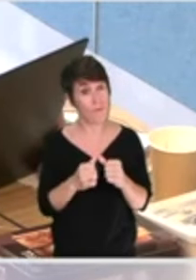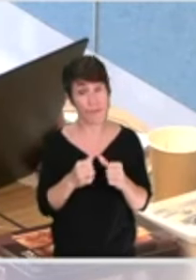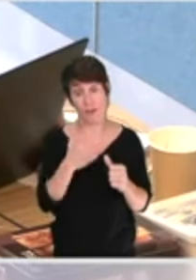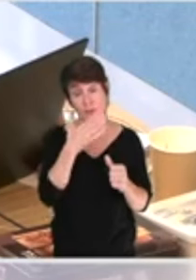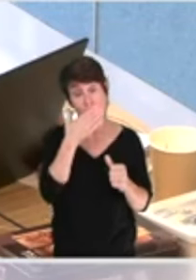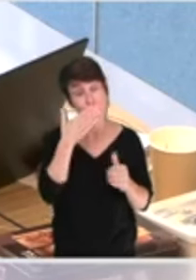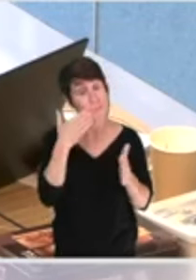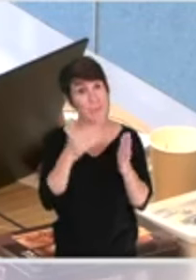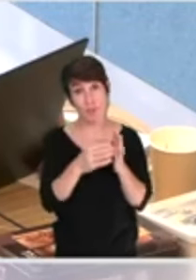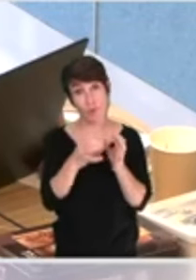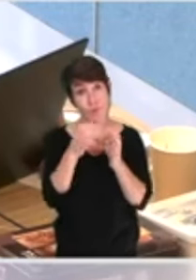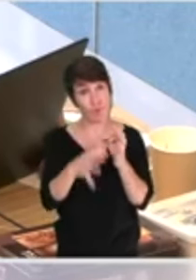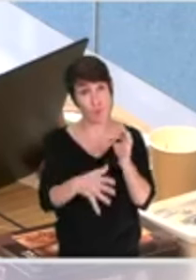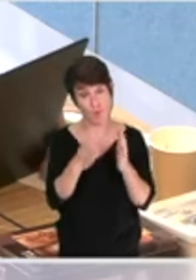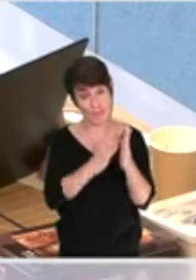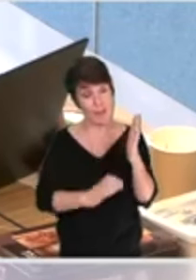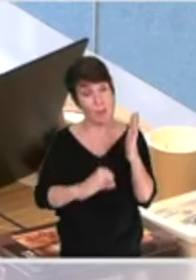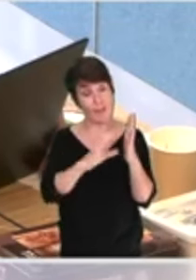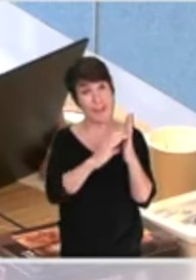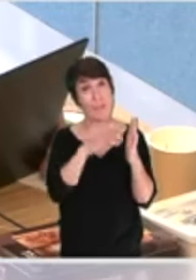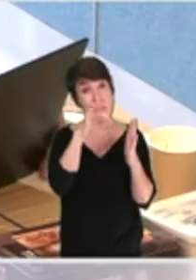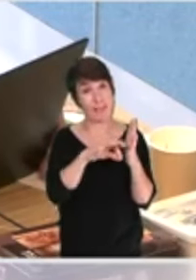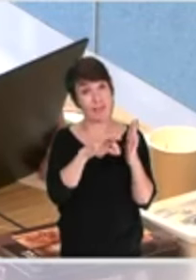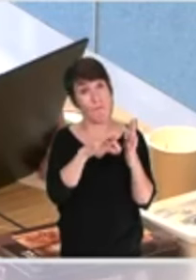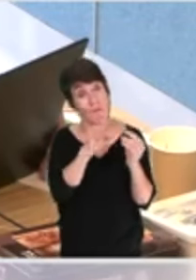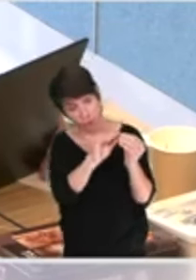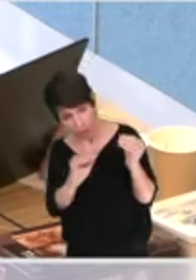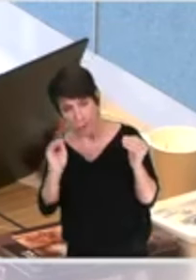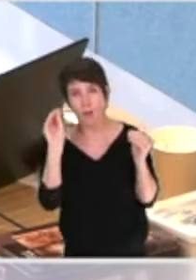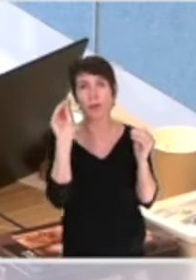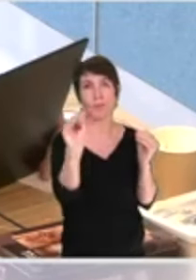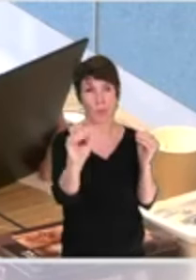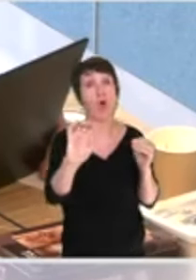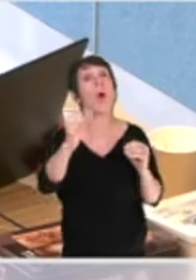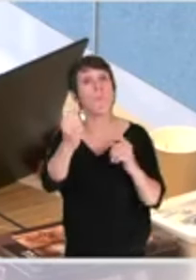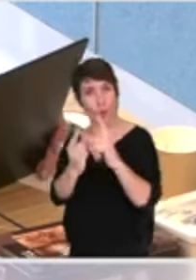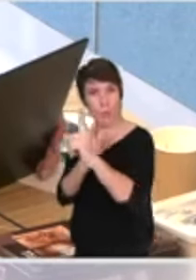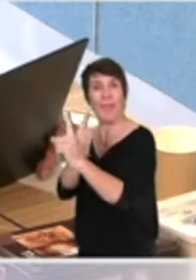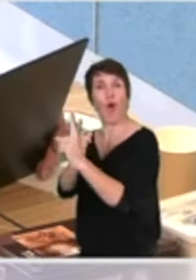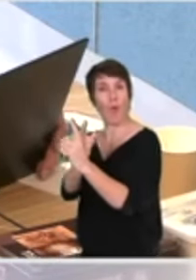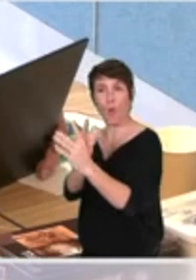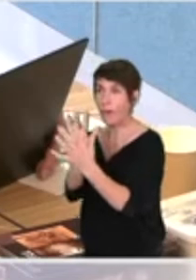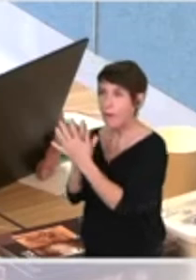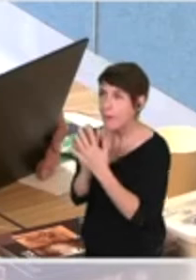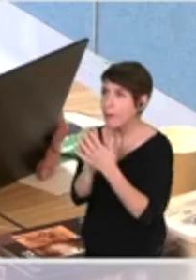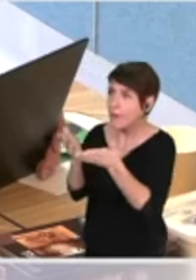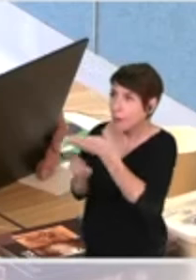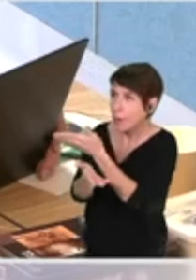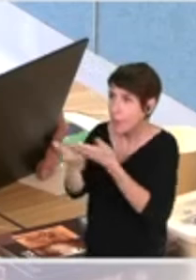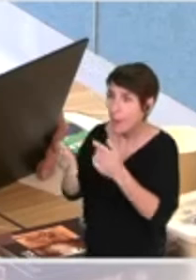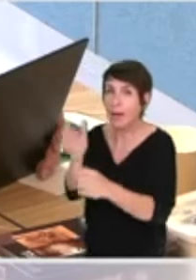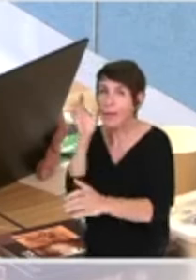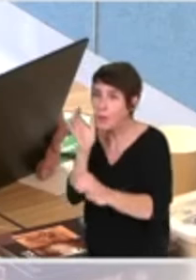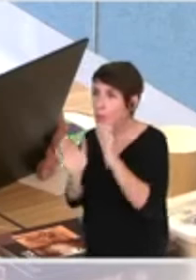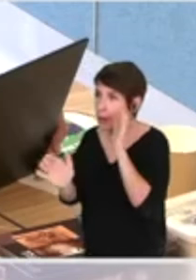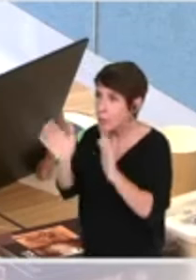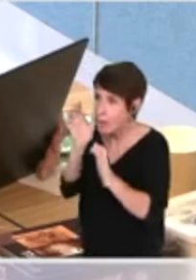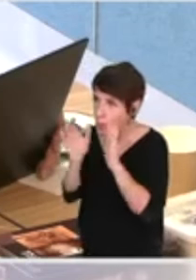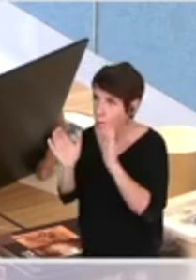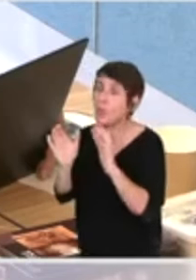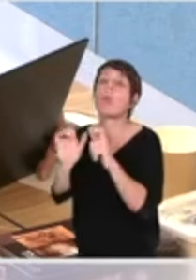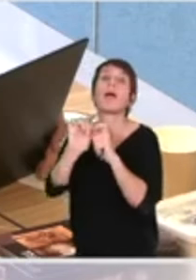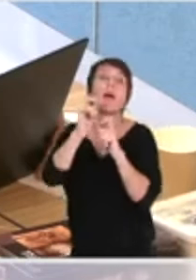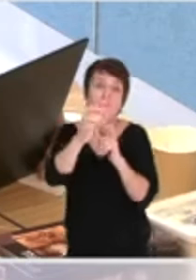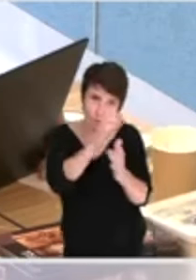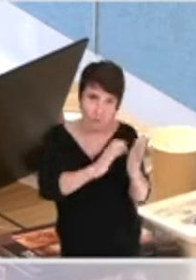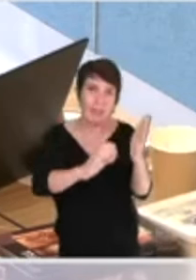cette délibération à une date postérieure à votre rencontre avec ses habitants, quand vous aurez enfin pu écouter les arguments de ces personnes